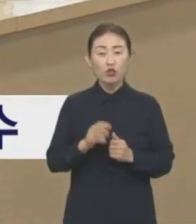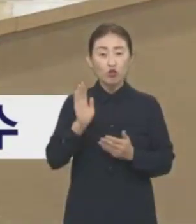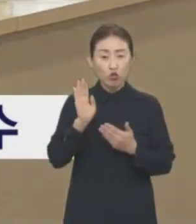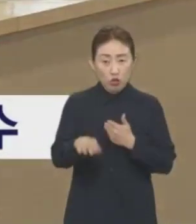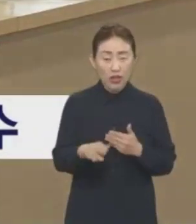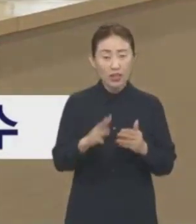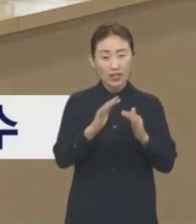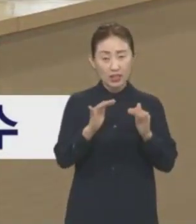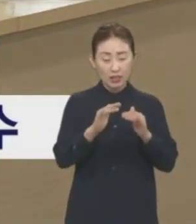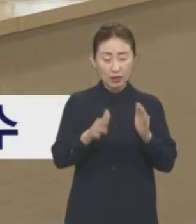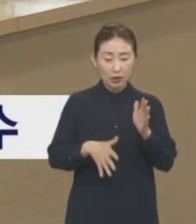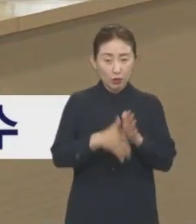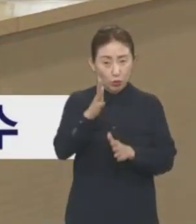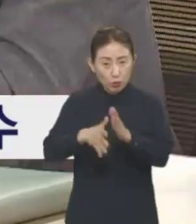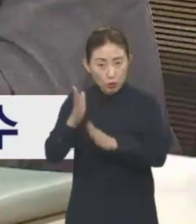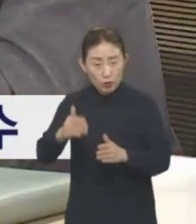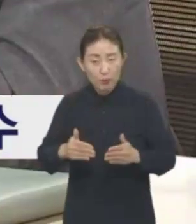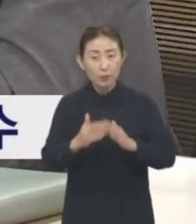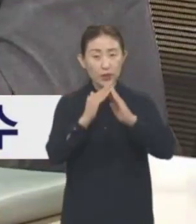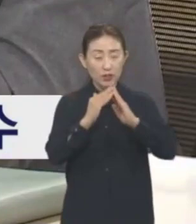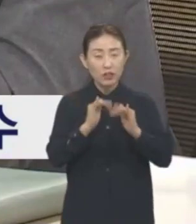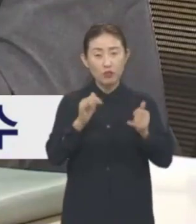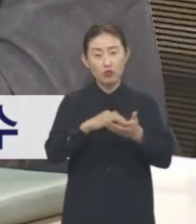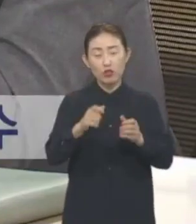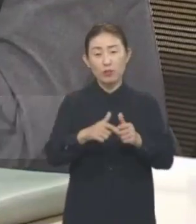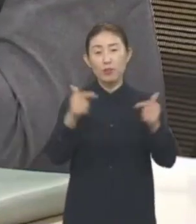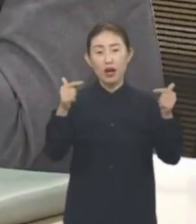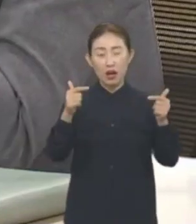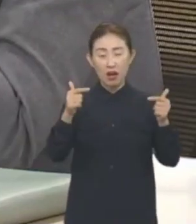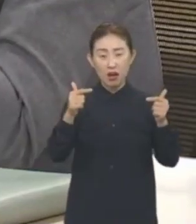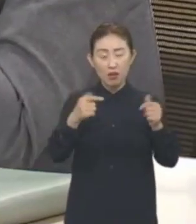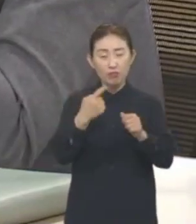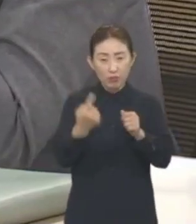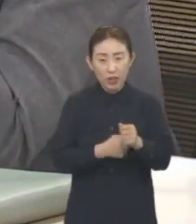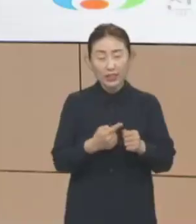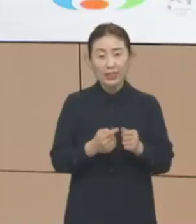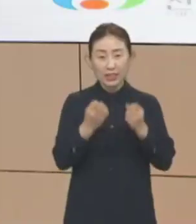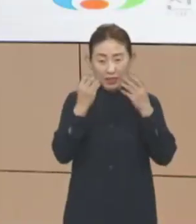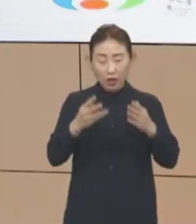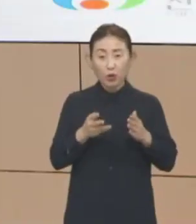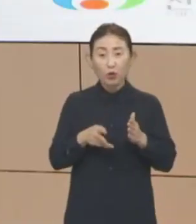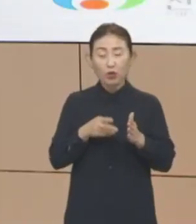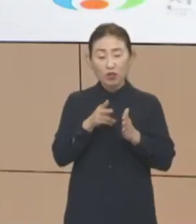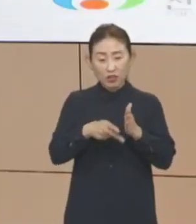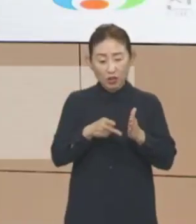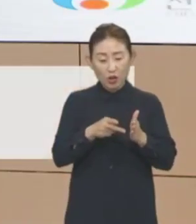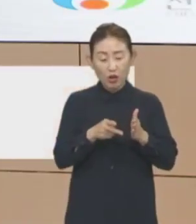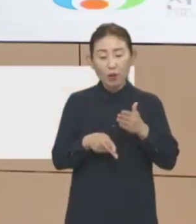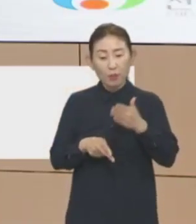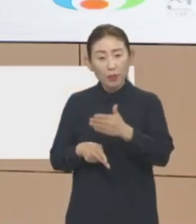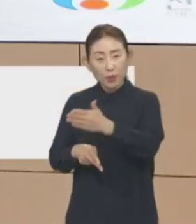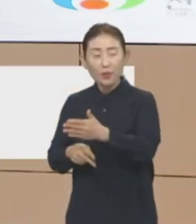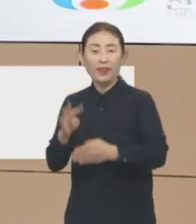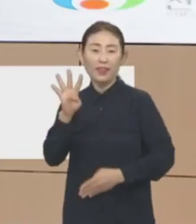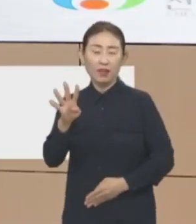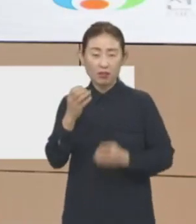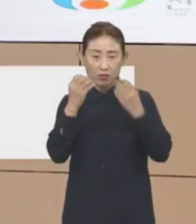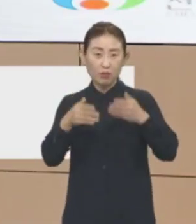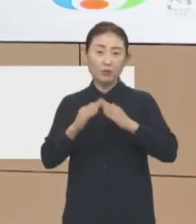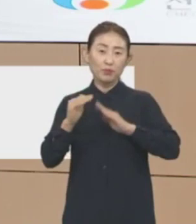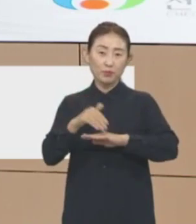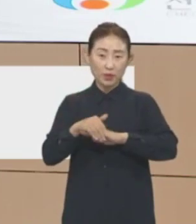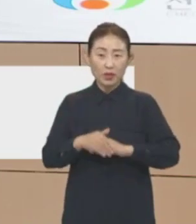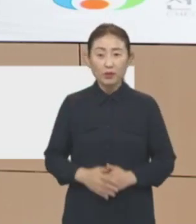인구 증가 추세에 맞춰 4개 역을 신설하기 위한 작업에 착수했습니다. 천안시는 국가 3단과